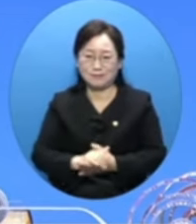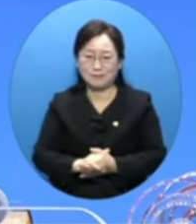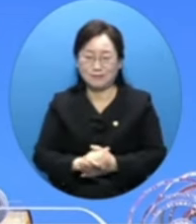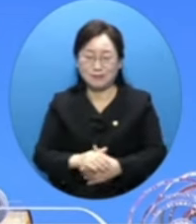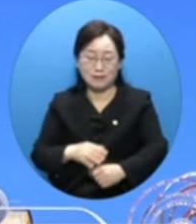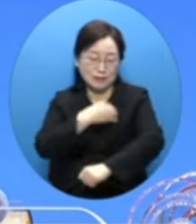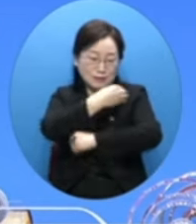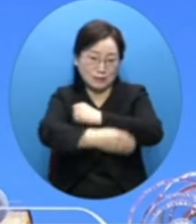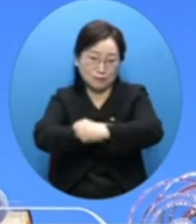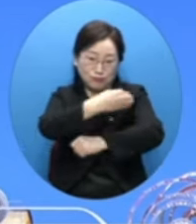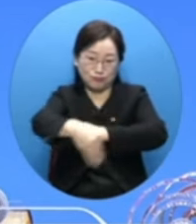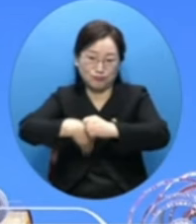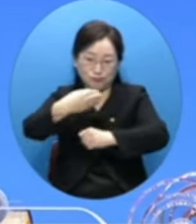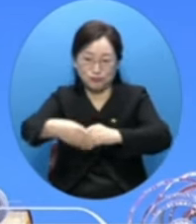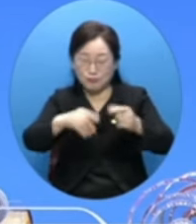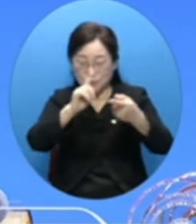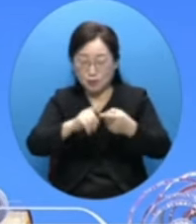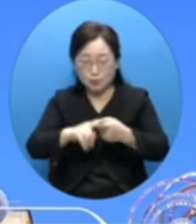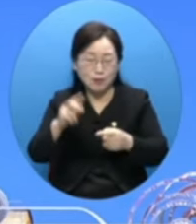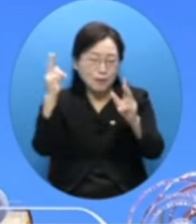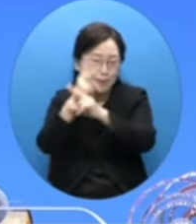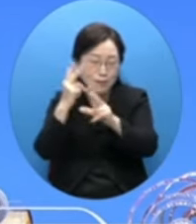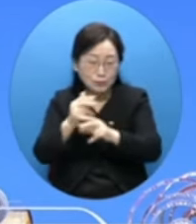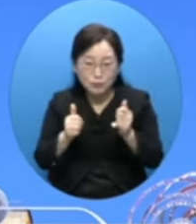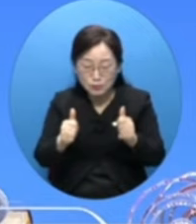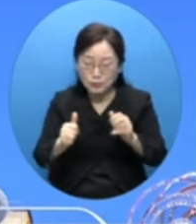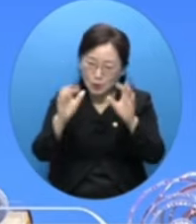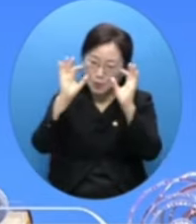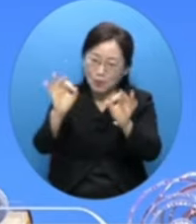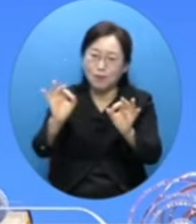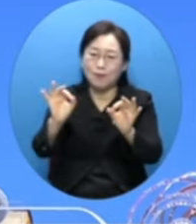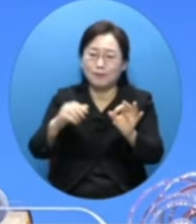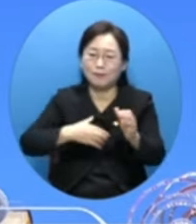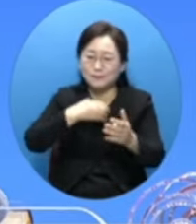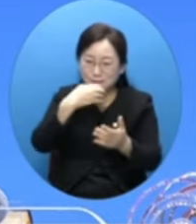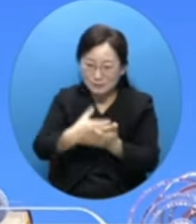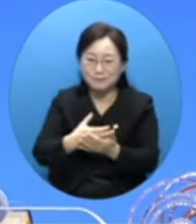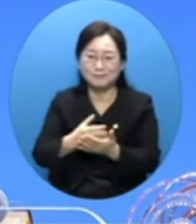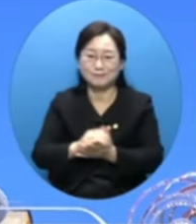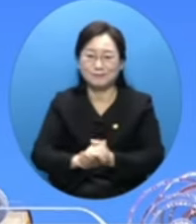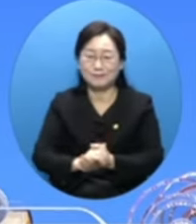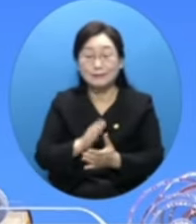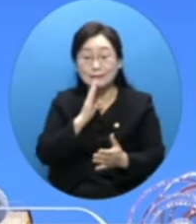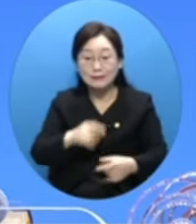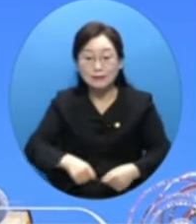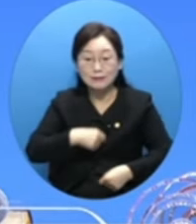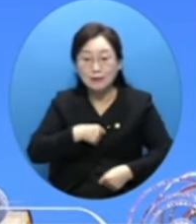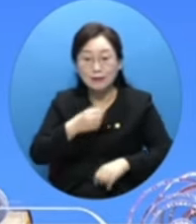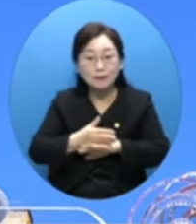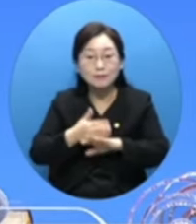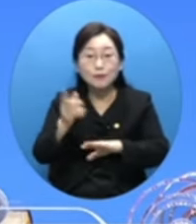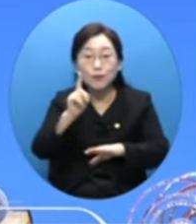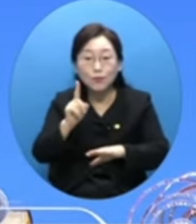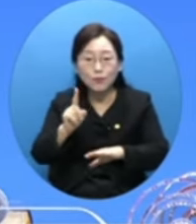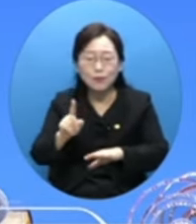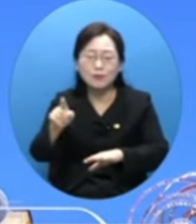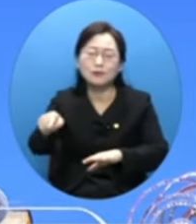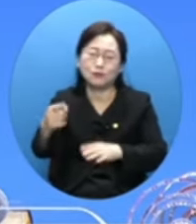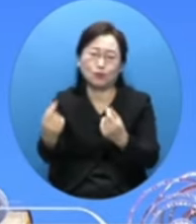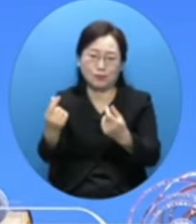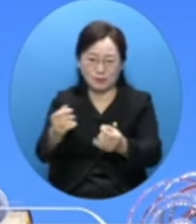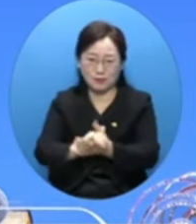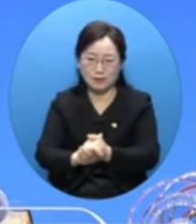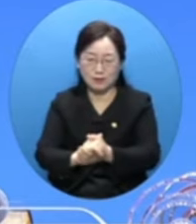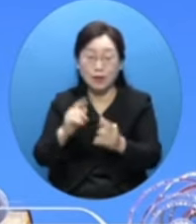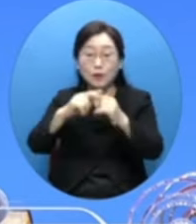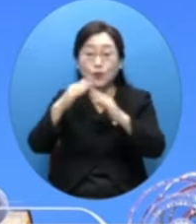기부사하고 매주 나와서 열심히 예배드리는 그 모습을 보면서 제가 큰 감동을 받았습니다. 진정한 감사는 이와 같은 감사입니다. 교회 나온 지